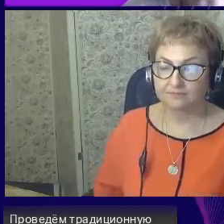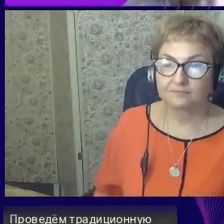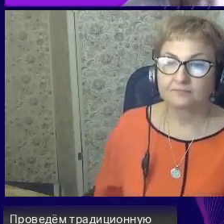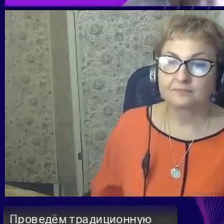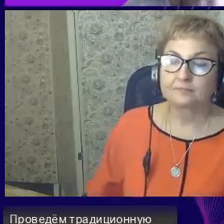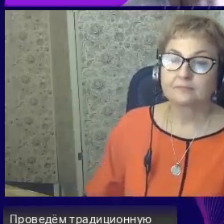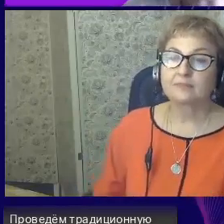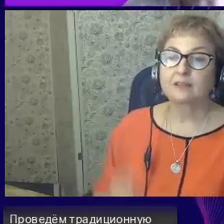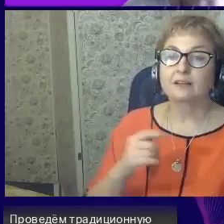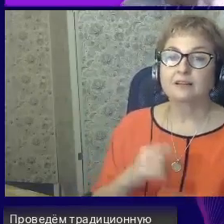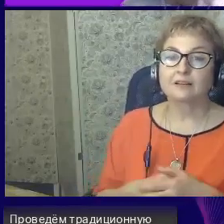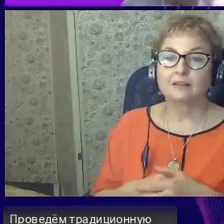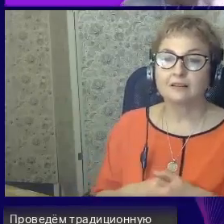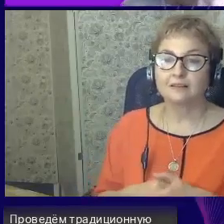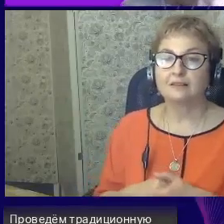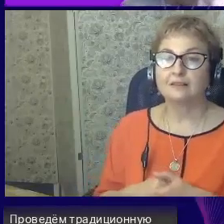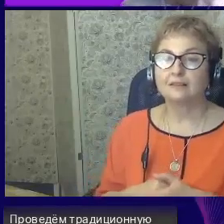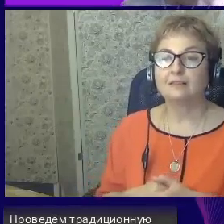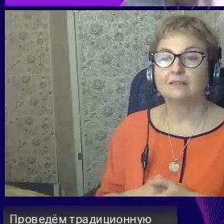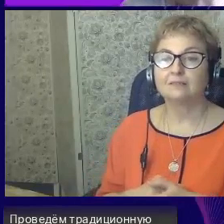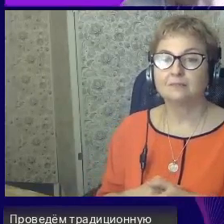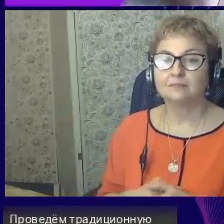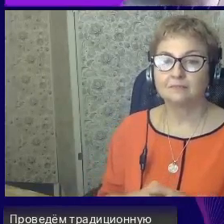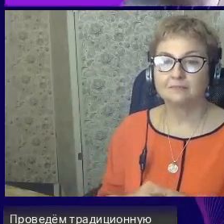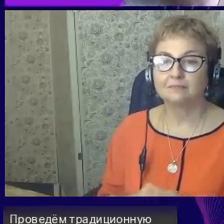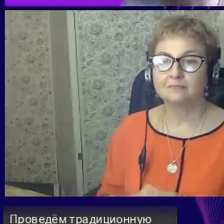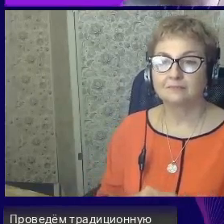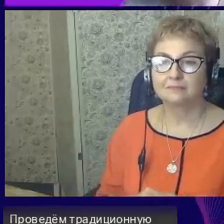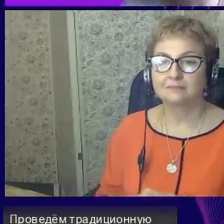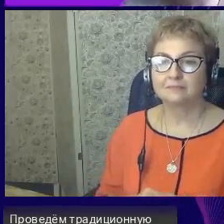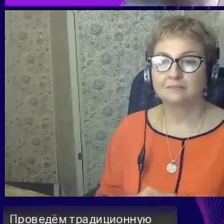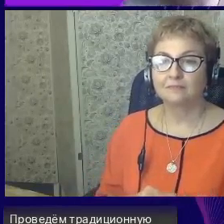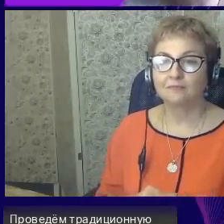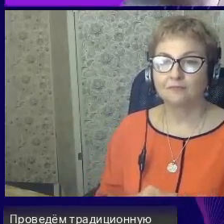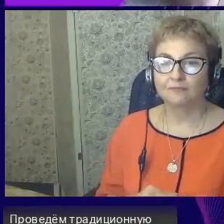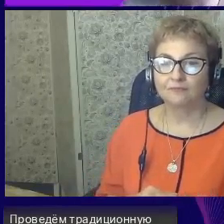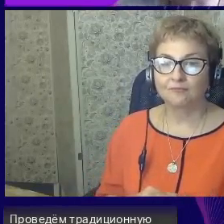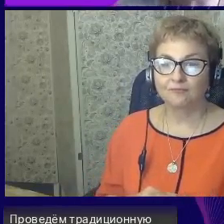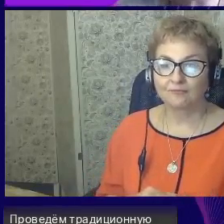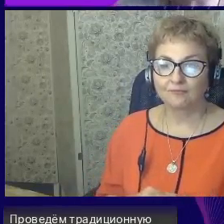прошу прощения, у нас презентация немножечко бегает.